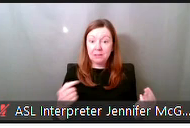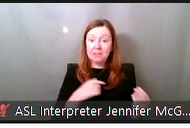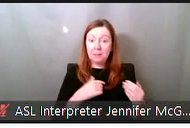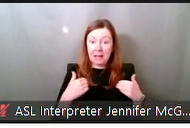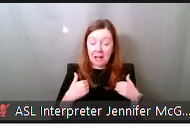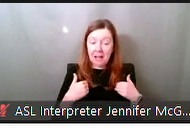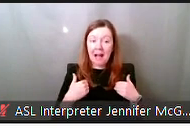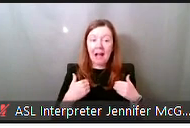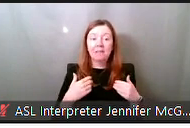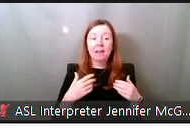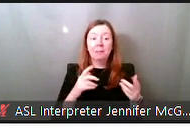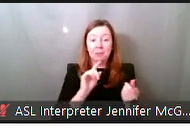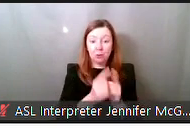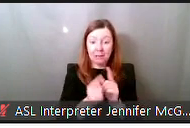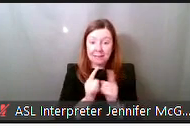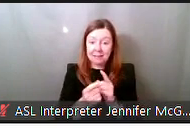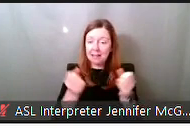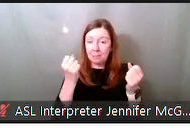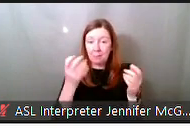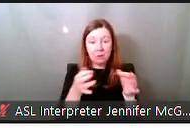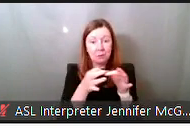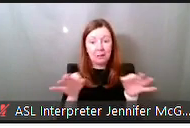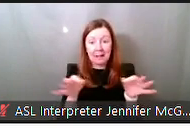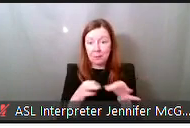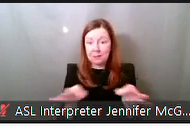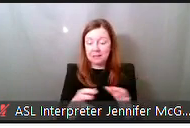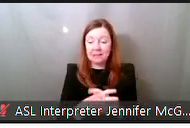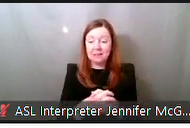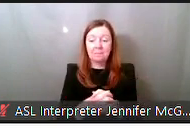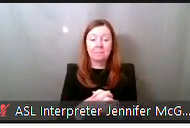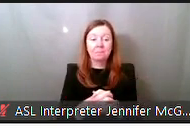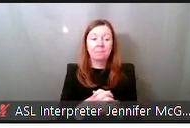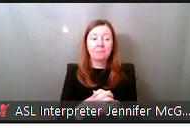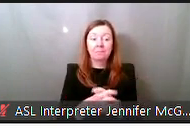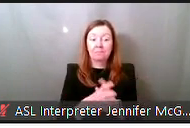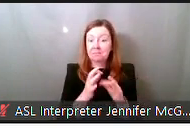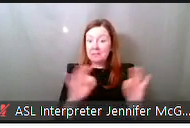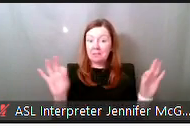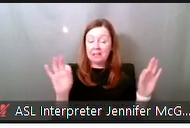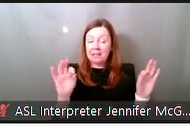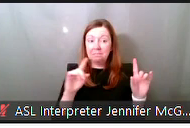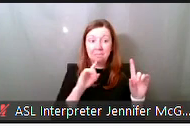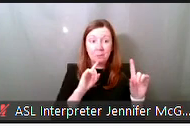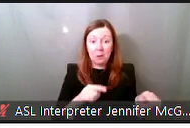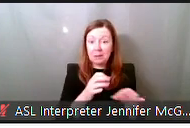所有的信息都是我们用多种语言翻译过的。